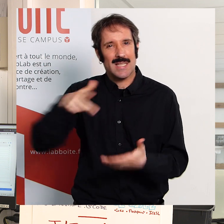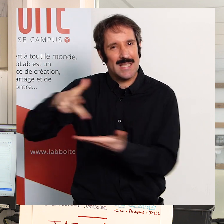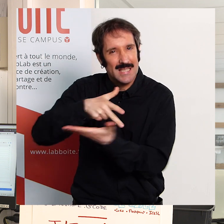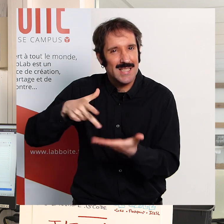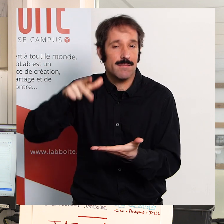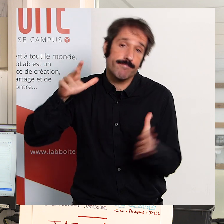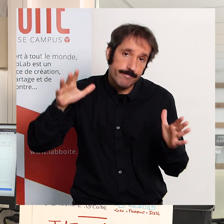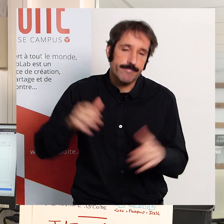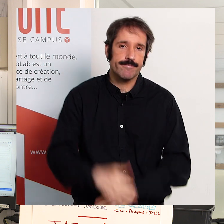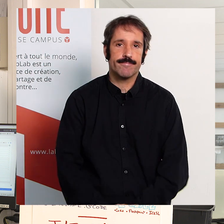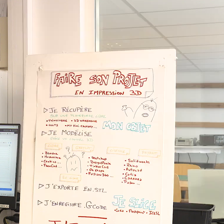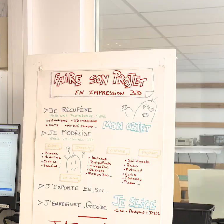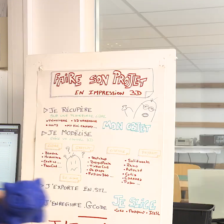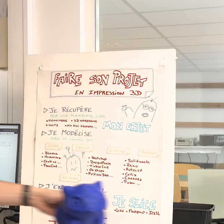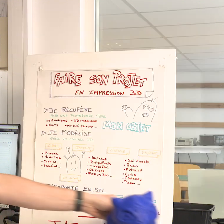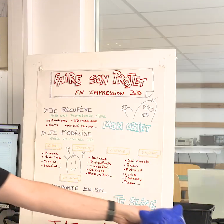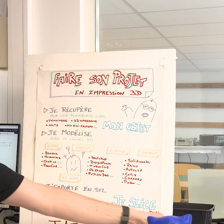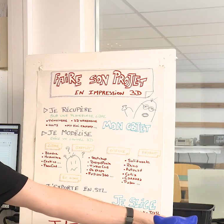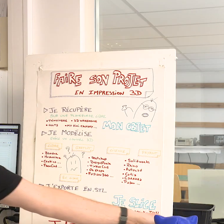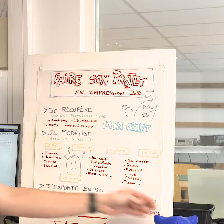plus difficile à imprimer.